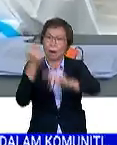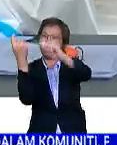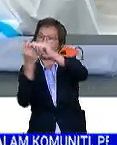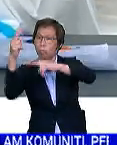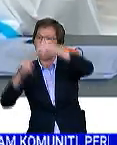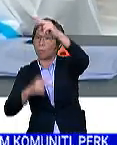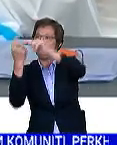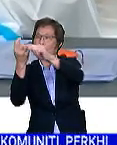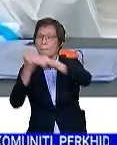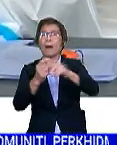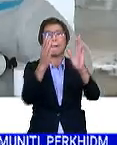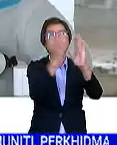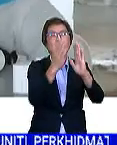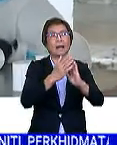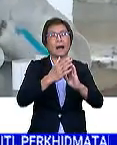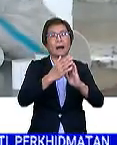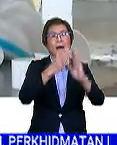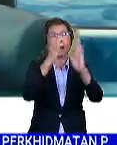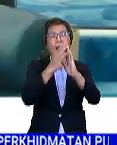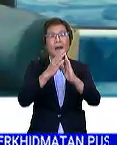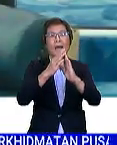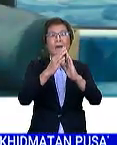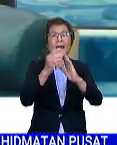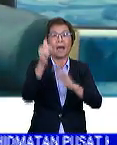Bandar Enstek Negeri Sembilan pada tahun